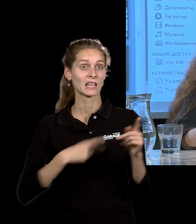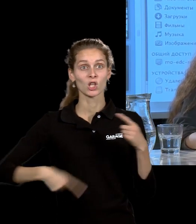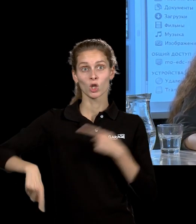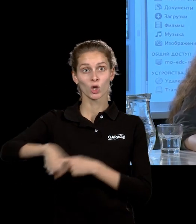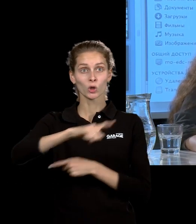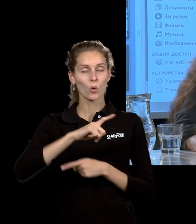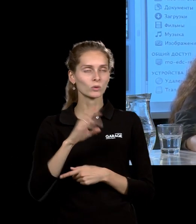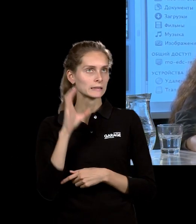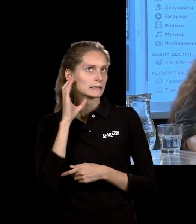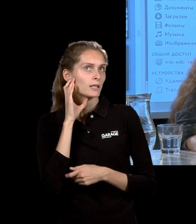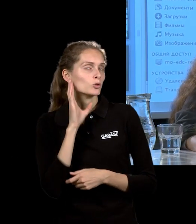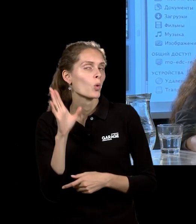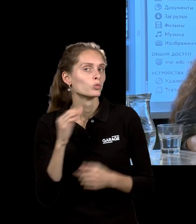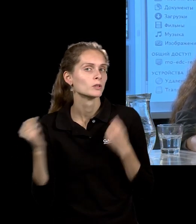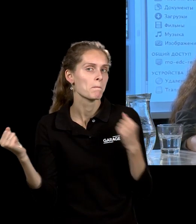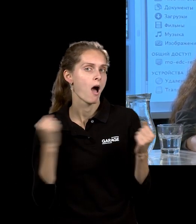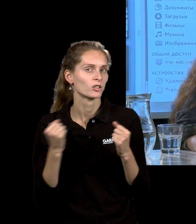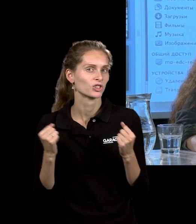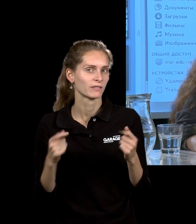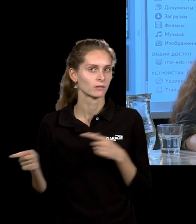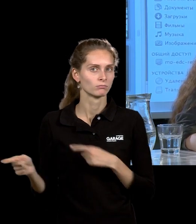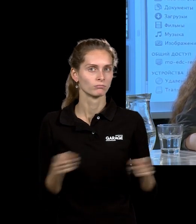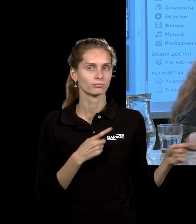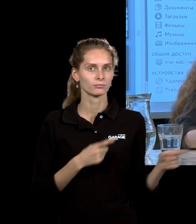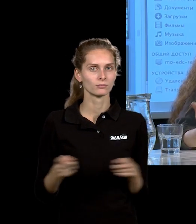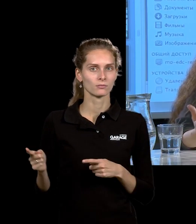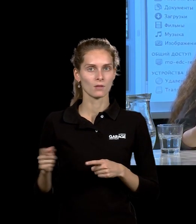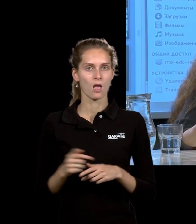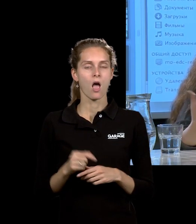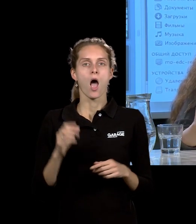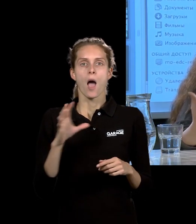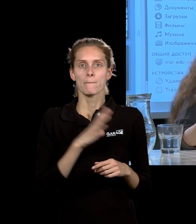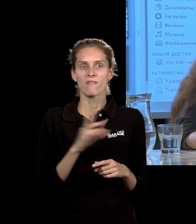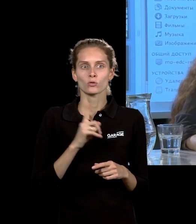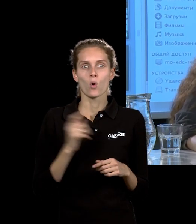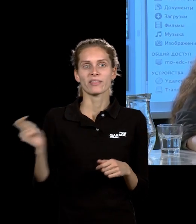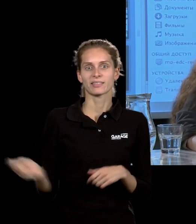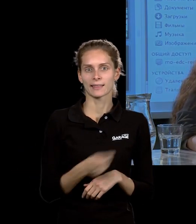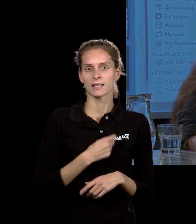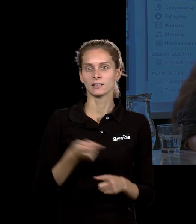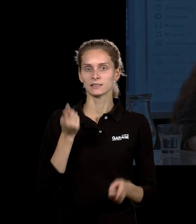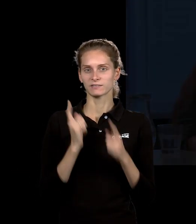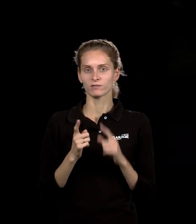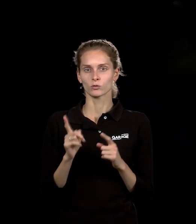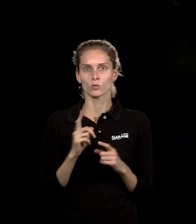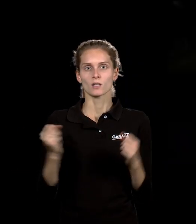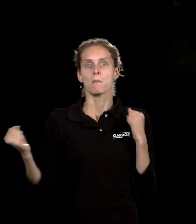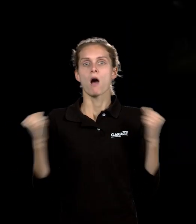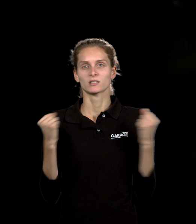слушает спортивные матчи, а тут оказывается, что теннис может быть вот такой стильный скор, что это счет и партитура.